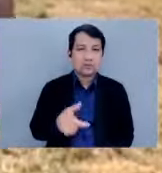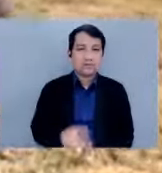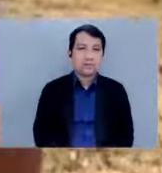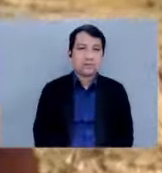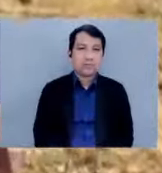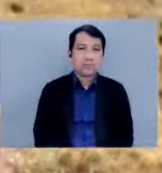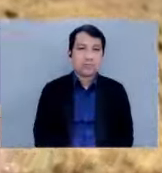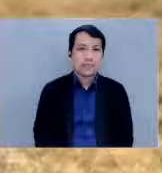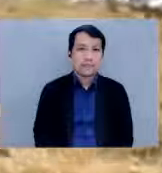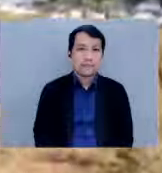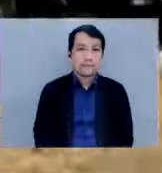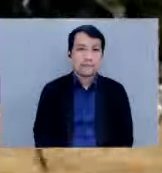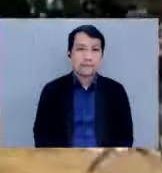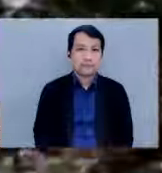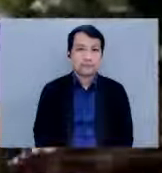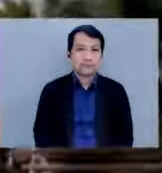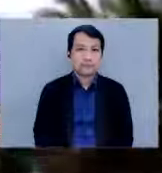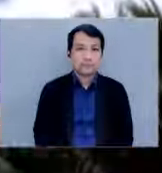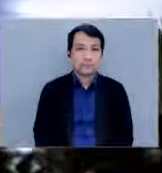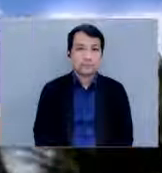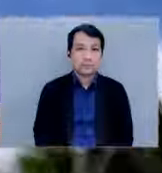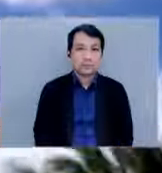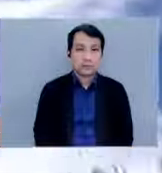3, 2, 1! 1 million!